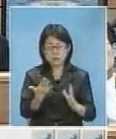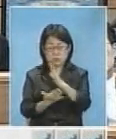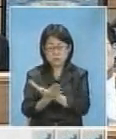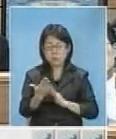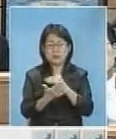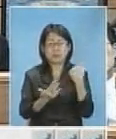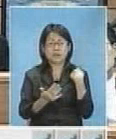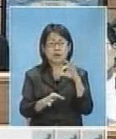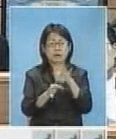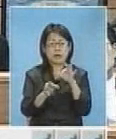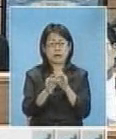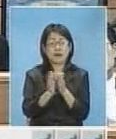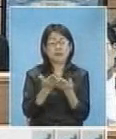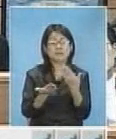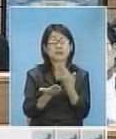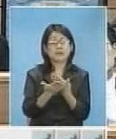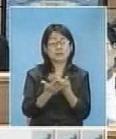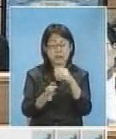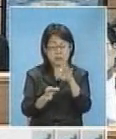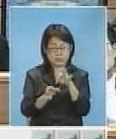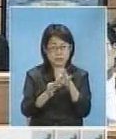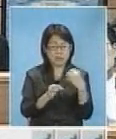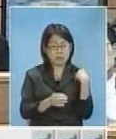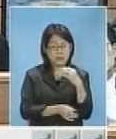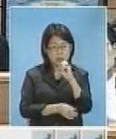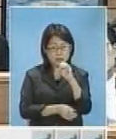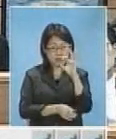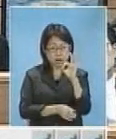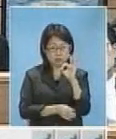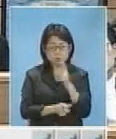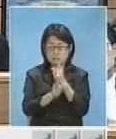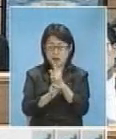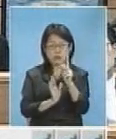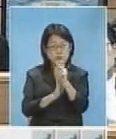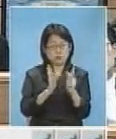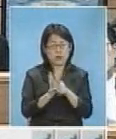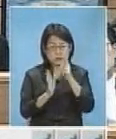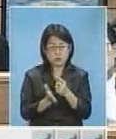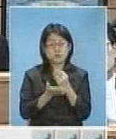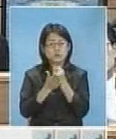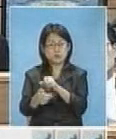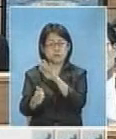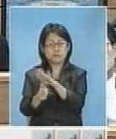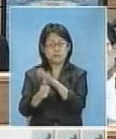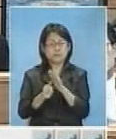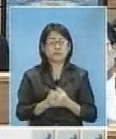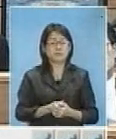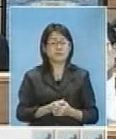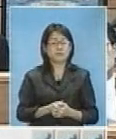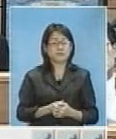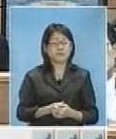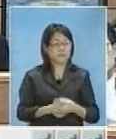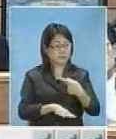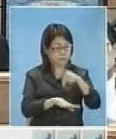ญชีที่ผมบอกว่าได้รับการคุ้มครองโดยกฎหมายตามพรบฉบับนี้เนี่ยท่านประธานทราบไหมครับว่า